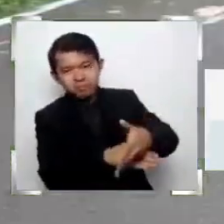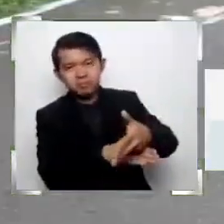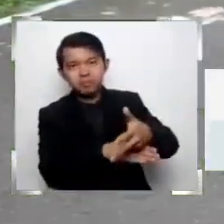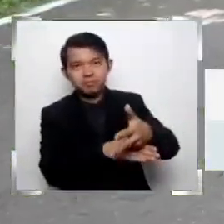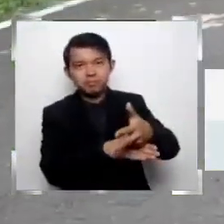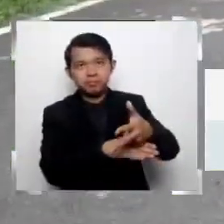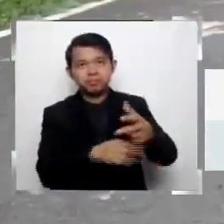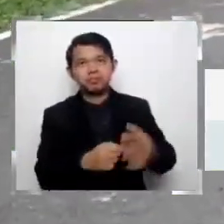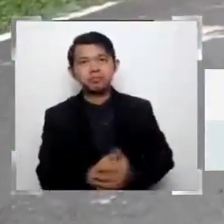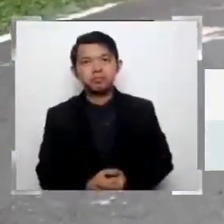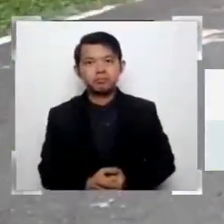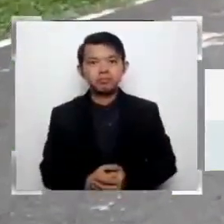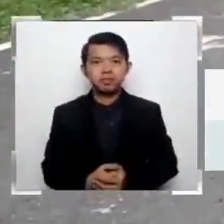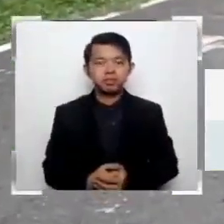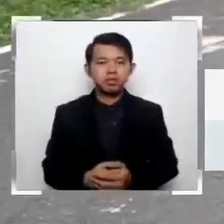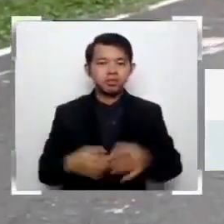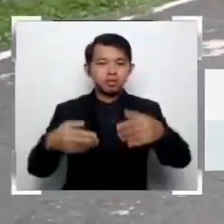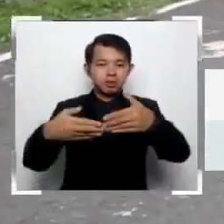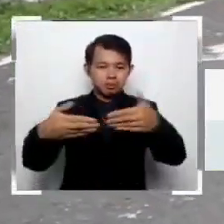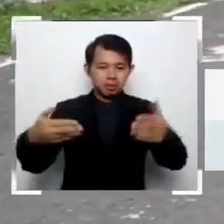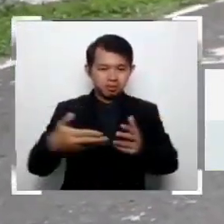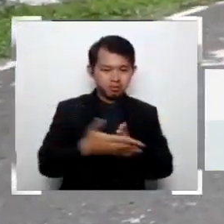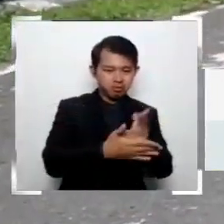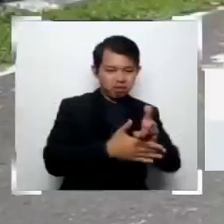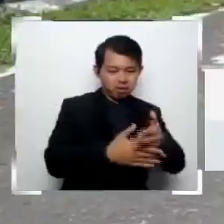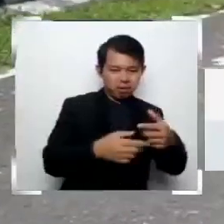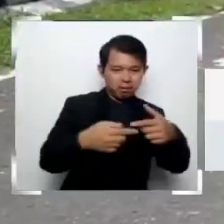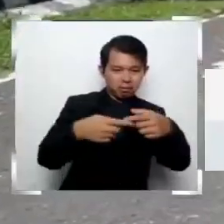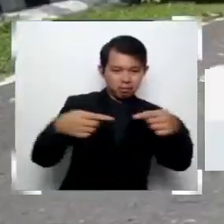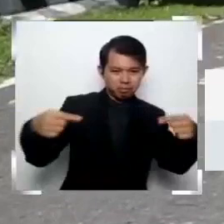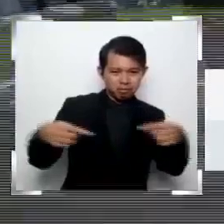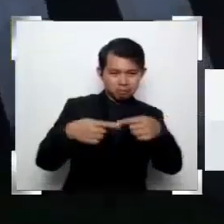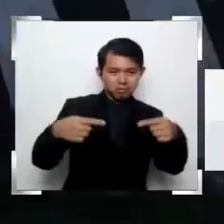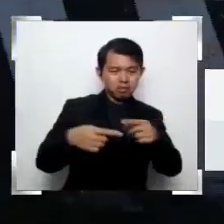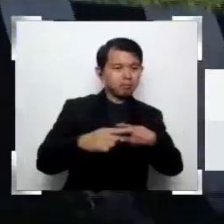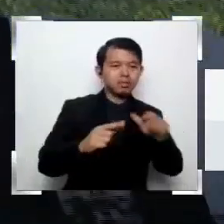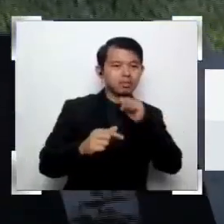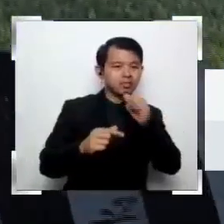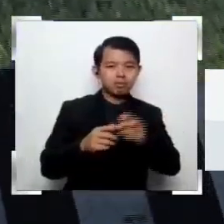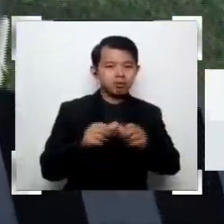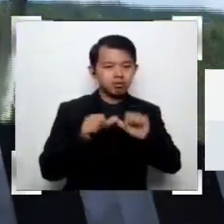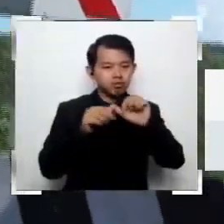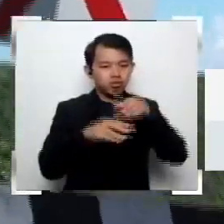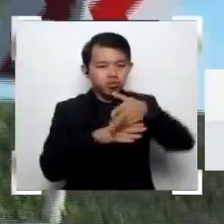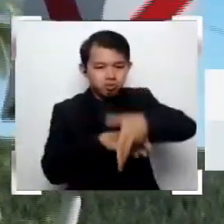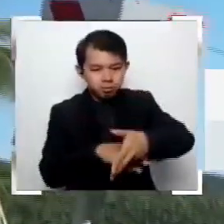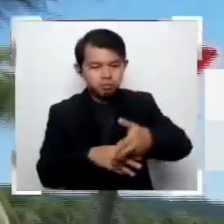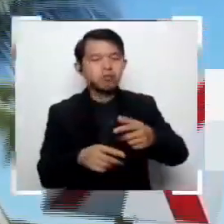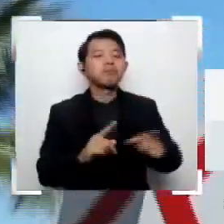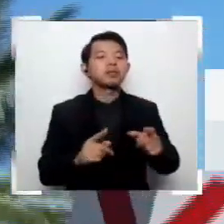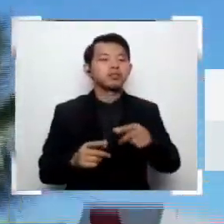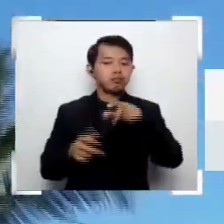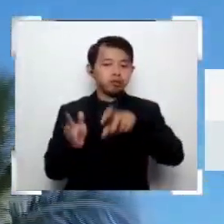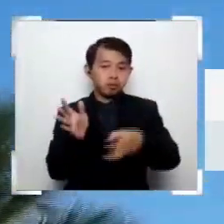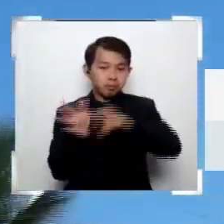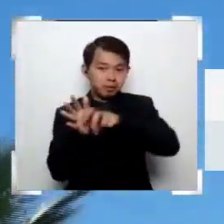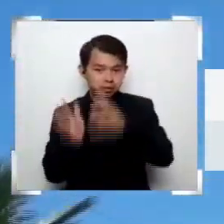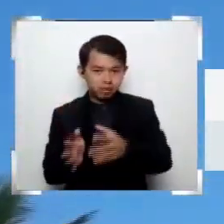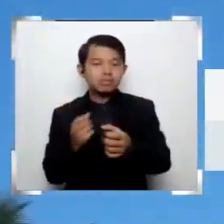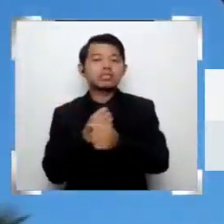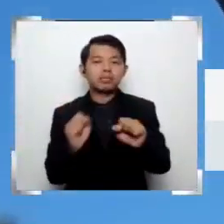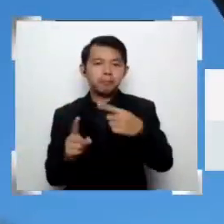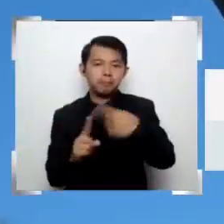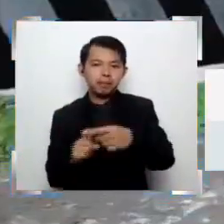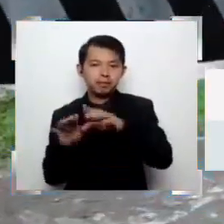Sumabit ito sa mga kawat kaya hindi nahulog sa bangin. Ligtas ang limang sakay nito kasama ang dalawang bata. Hindi pa naaalis